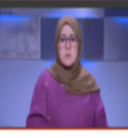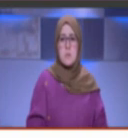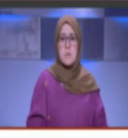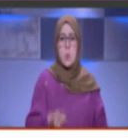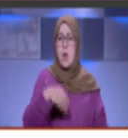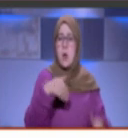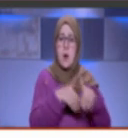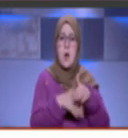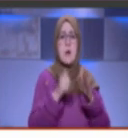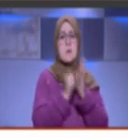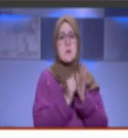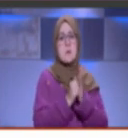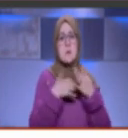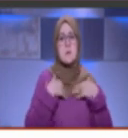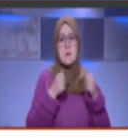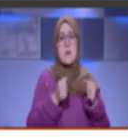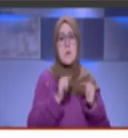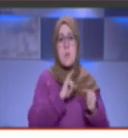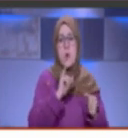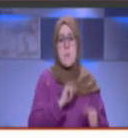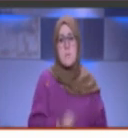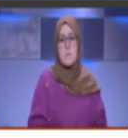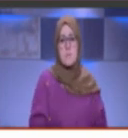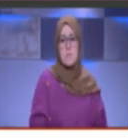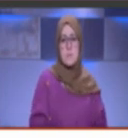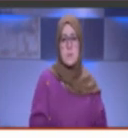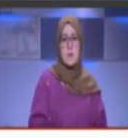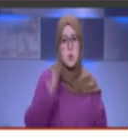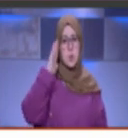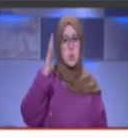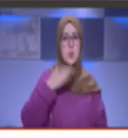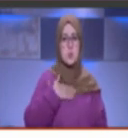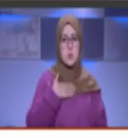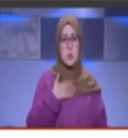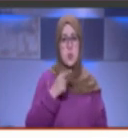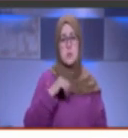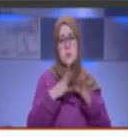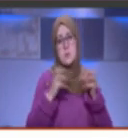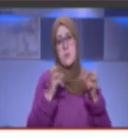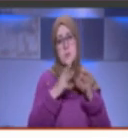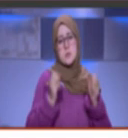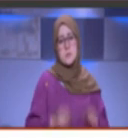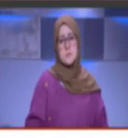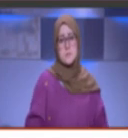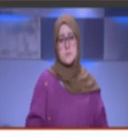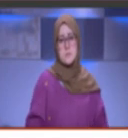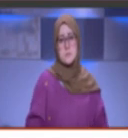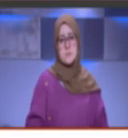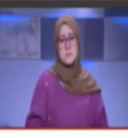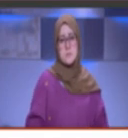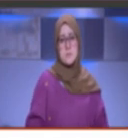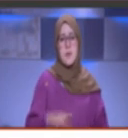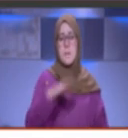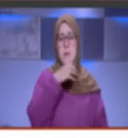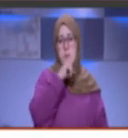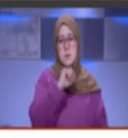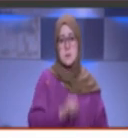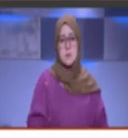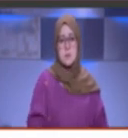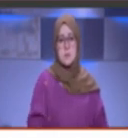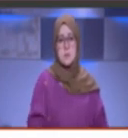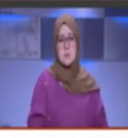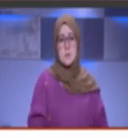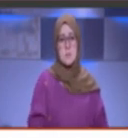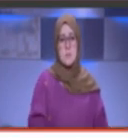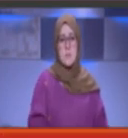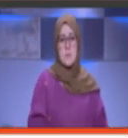الحجر الصحي. شكرا جزيلا لك الدكتورة ميرفت ميلاد، الكاتبة الصحفية، منضمة إلينا عبر الهاتف من العاصمة الفرنسية باريس، حول الخبر